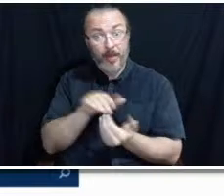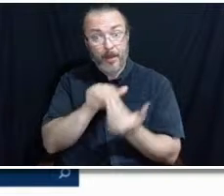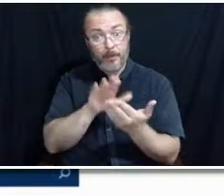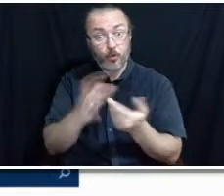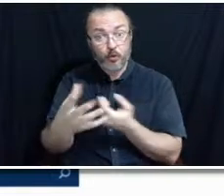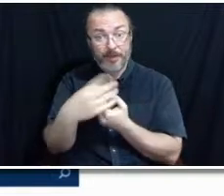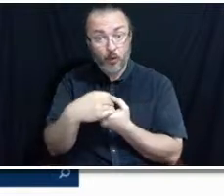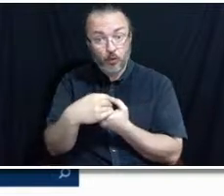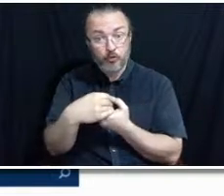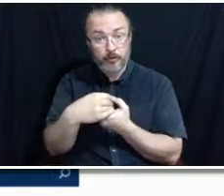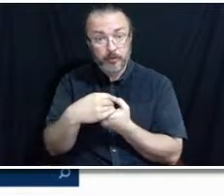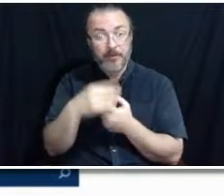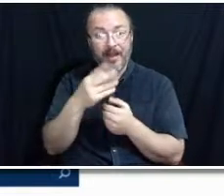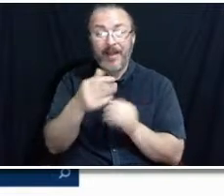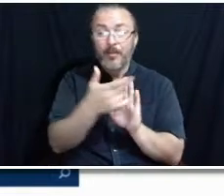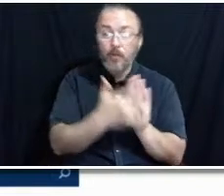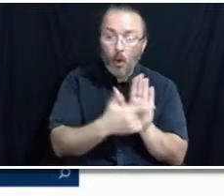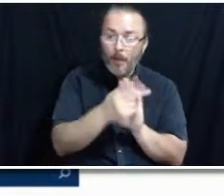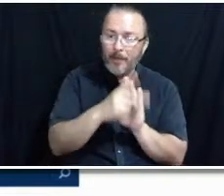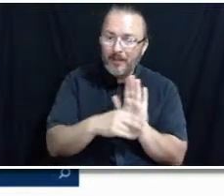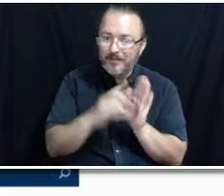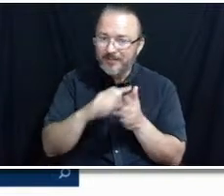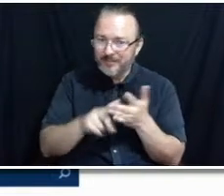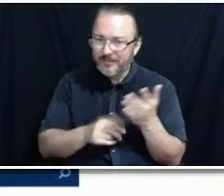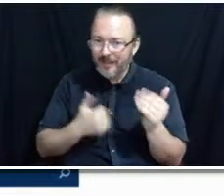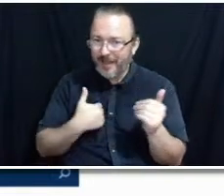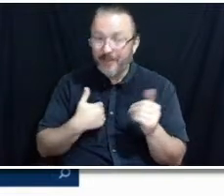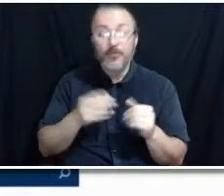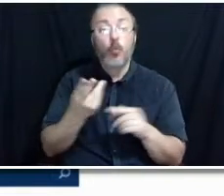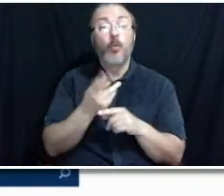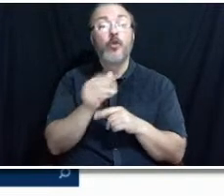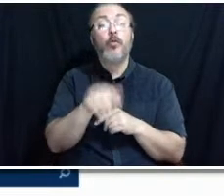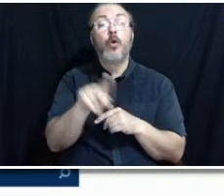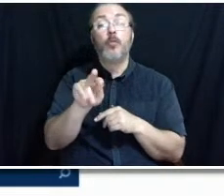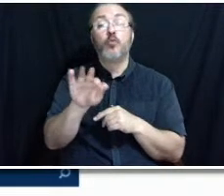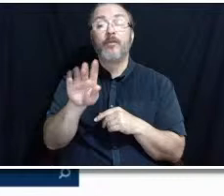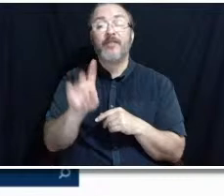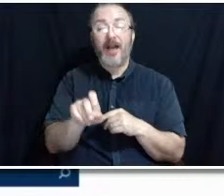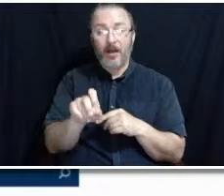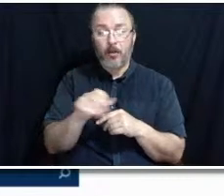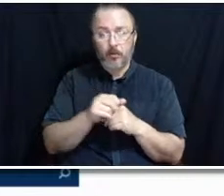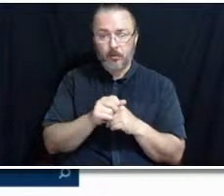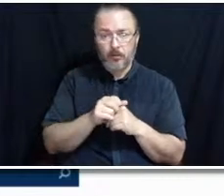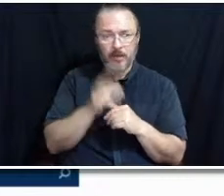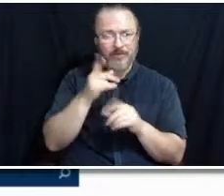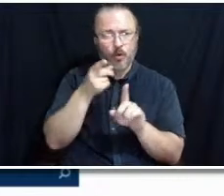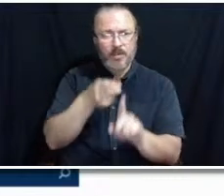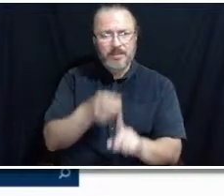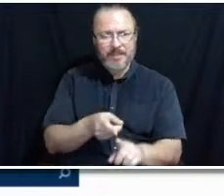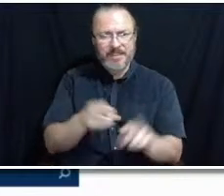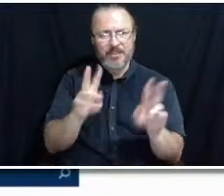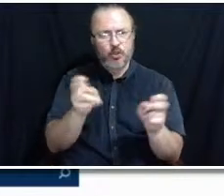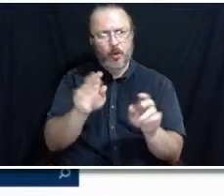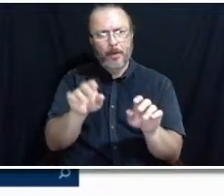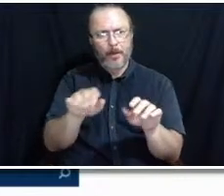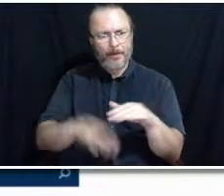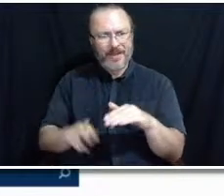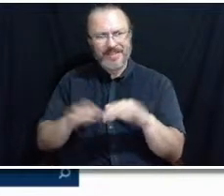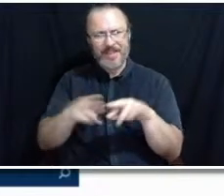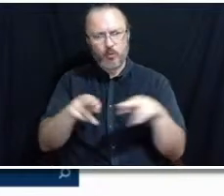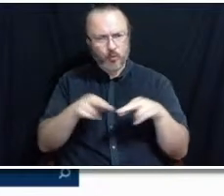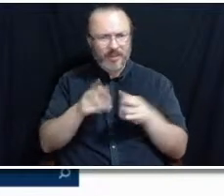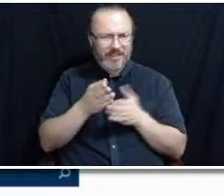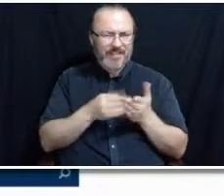dans l'éducation grâce aux lois et politiques. Nous utilisons ces profils pour suivre les tendances pour certaines questions. Dans certaines régions, j'ai